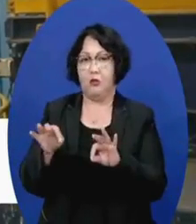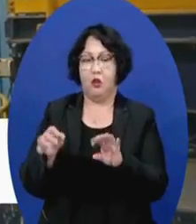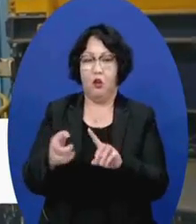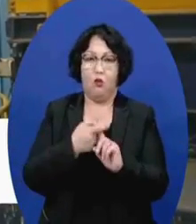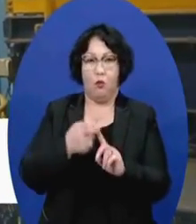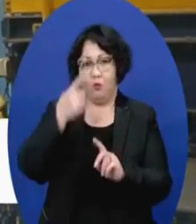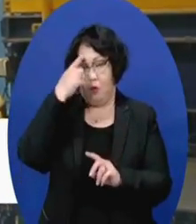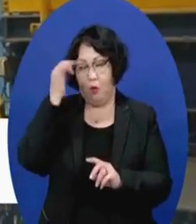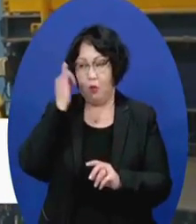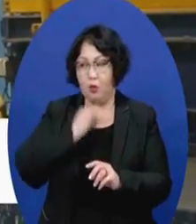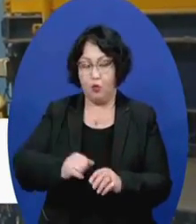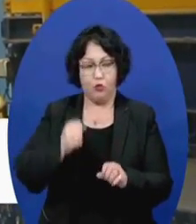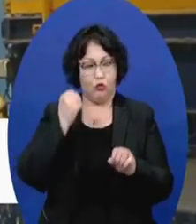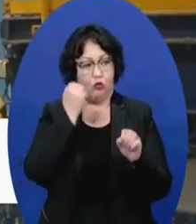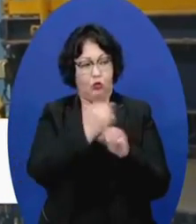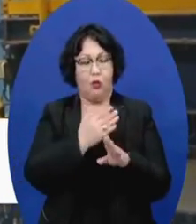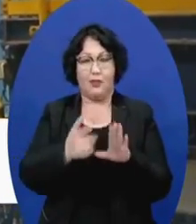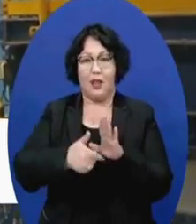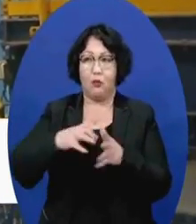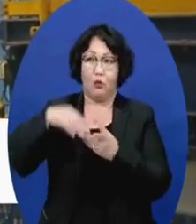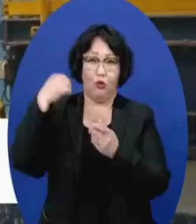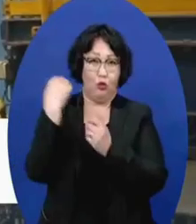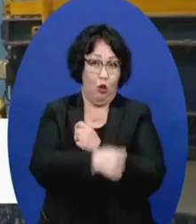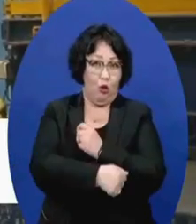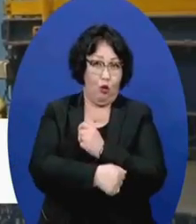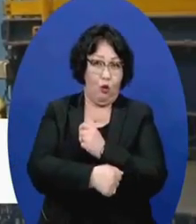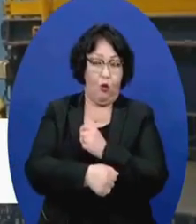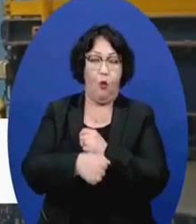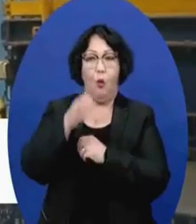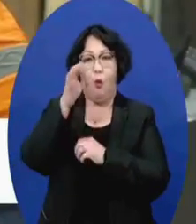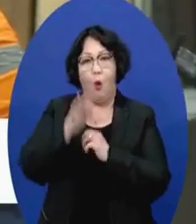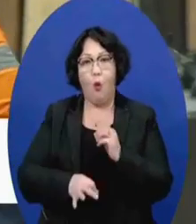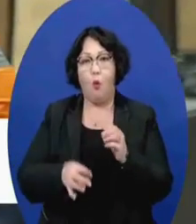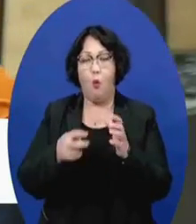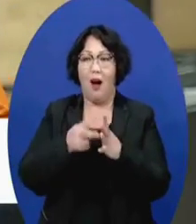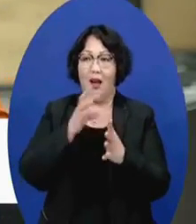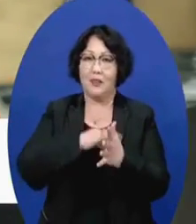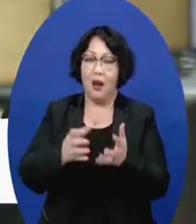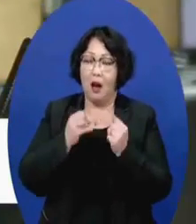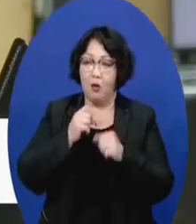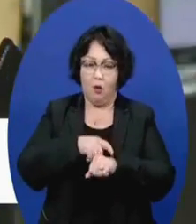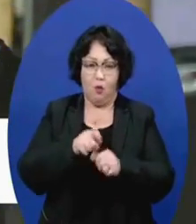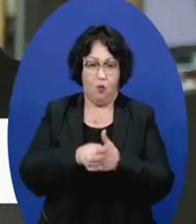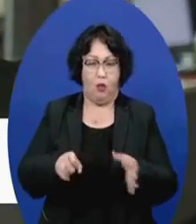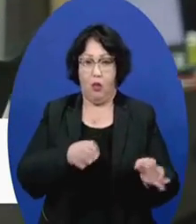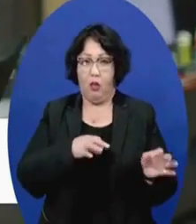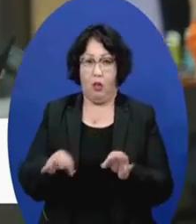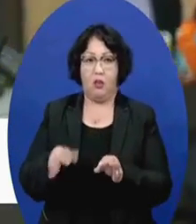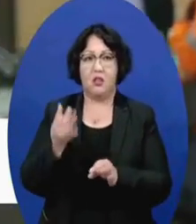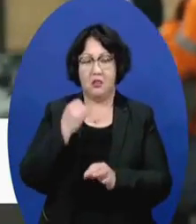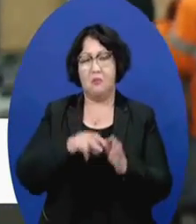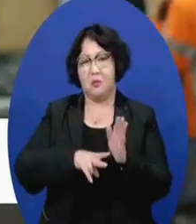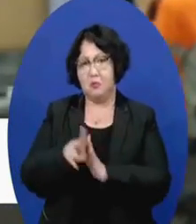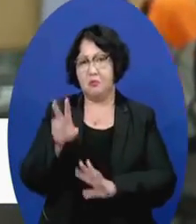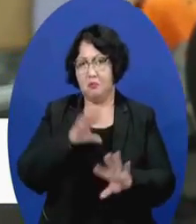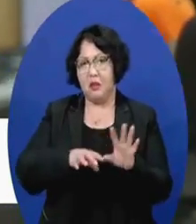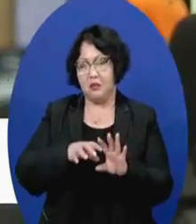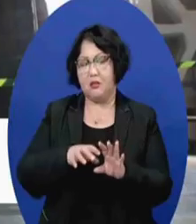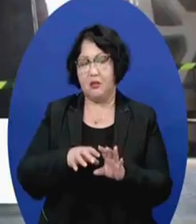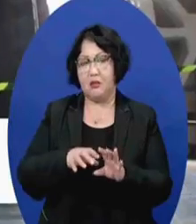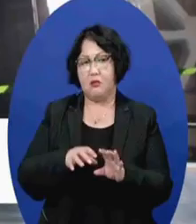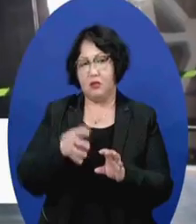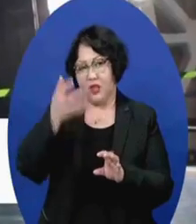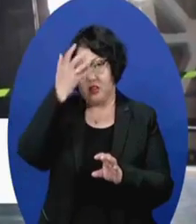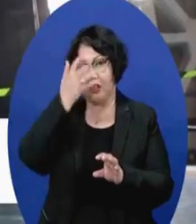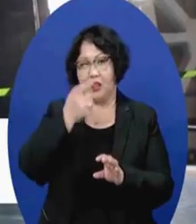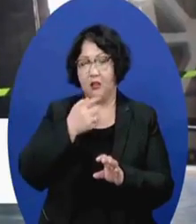хамаарч Монголын талд ноогдох татвар төлөлт бас ноогдол ашиг хүртэх хугацаа хойшлох нөхцөл байдал үүсэж байна гэдгийг засгийн газрын ажлын